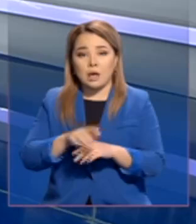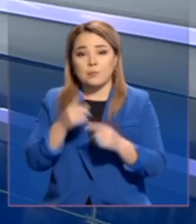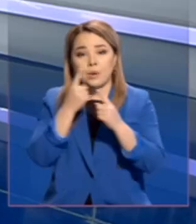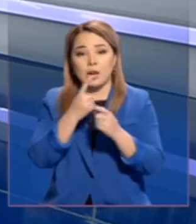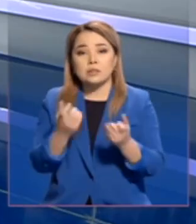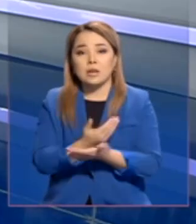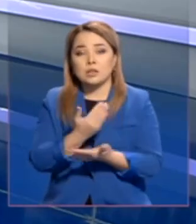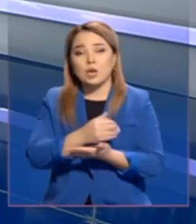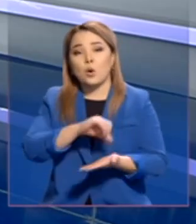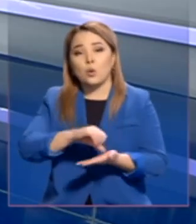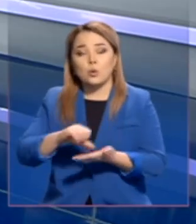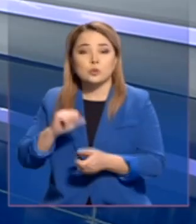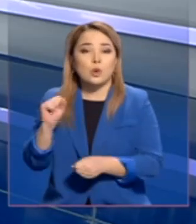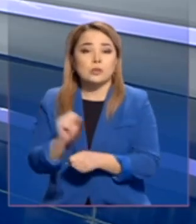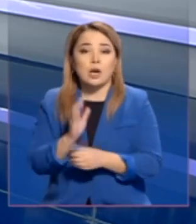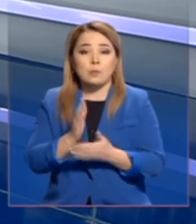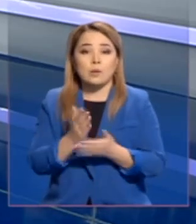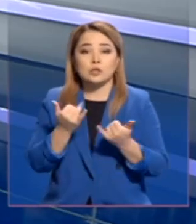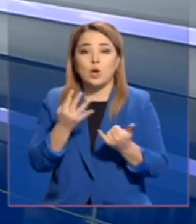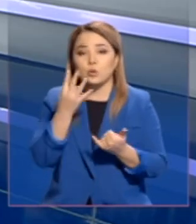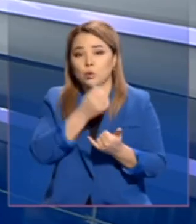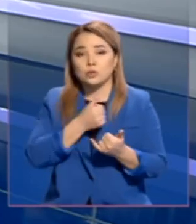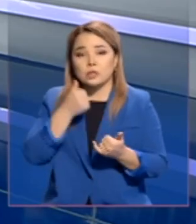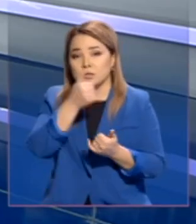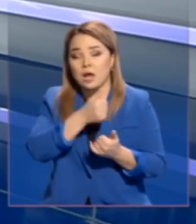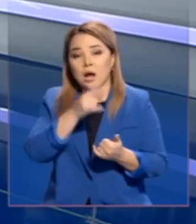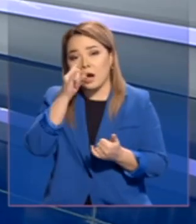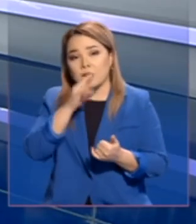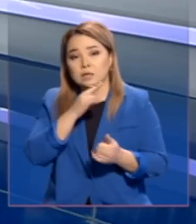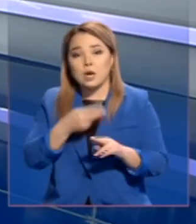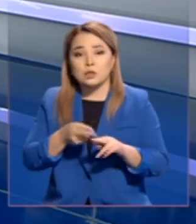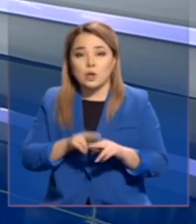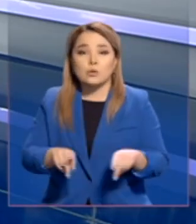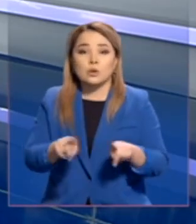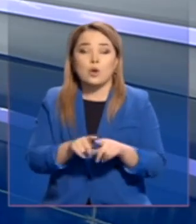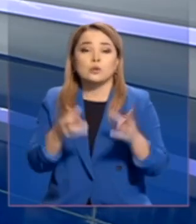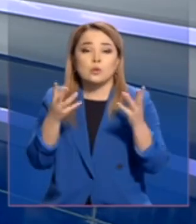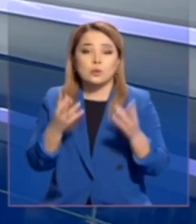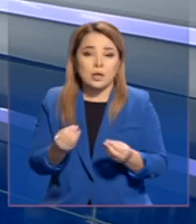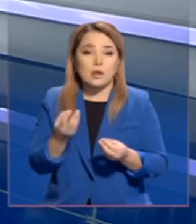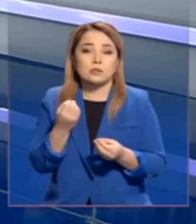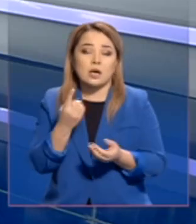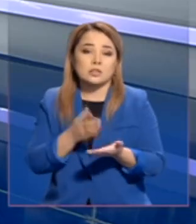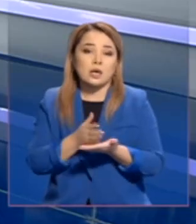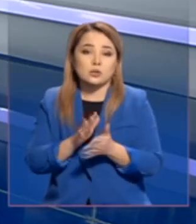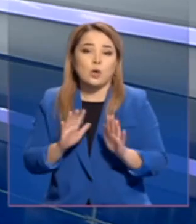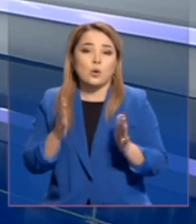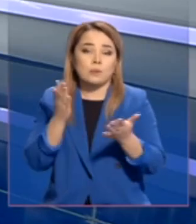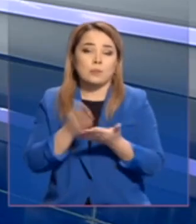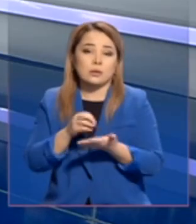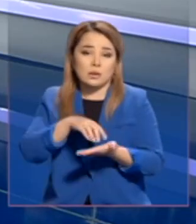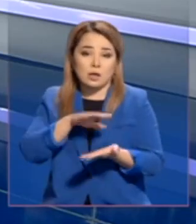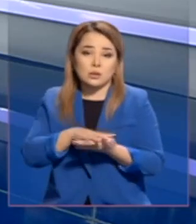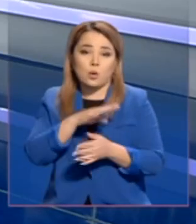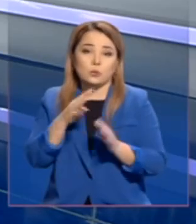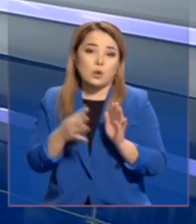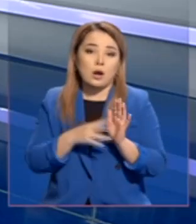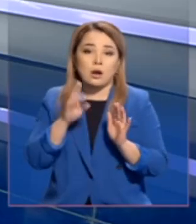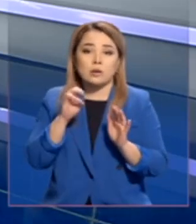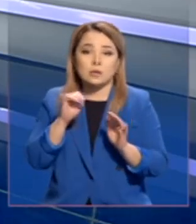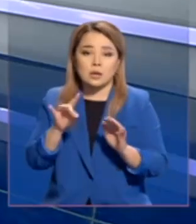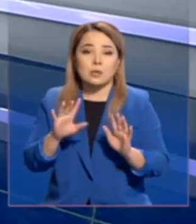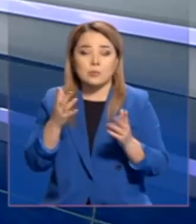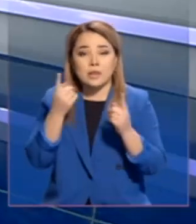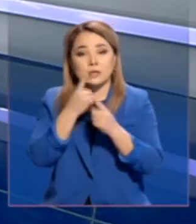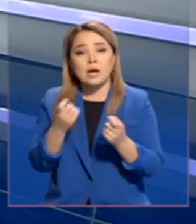жасап өкілетін тоқтатқан еді. Енді 4 жылдан кейін Қазақстанда дәл осы күні тағы бір саяси оқиға болғалы тұр. 19